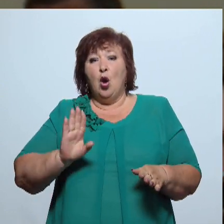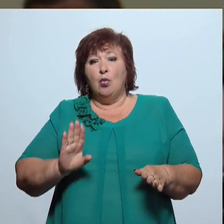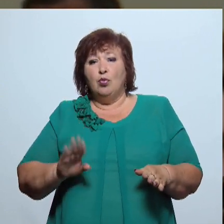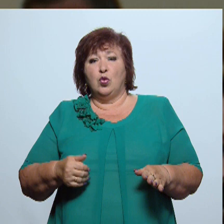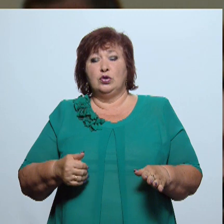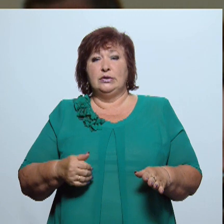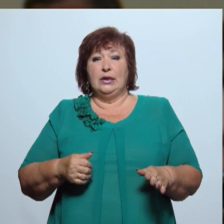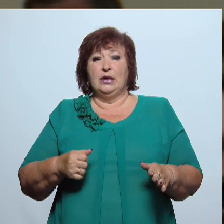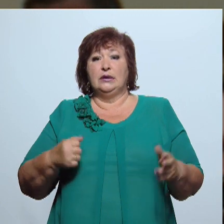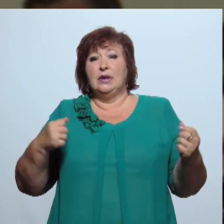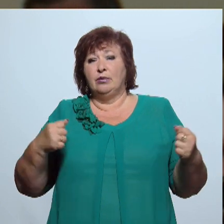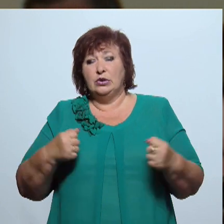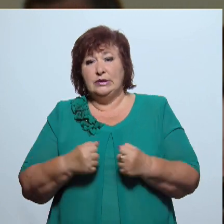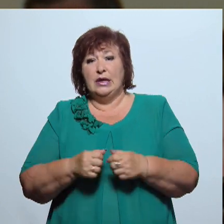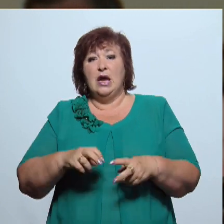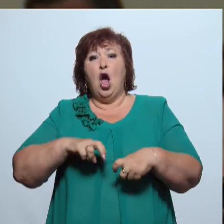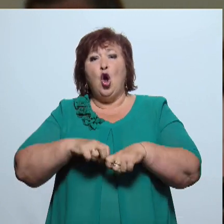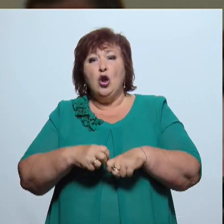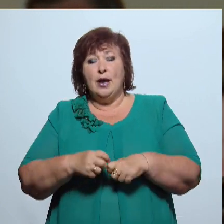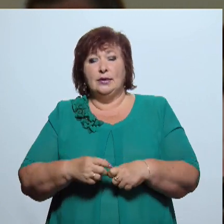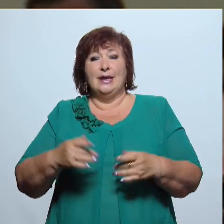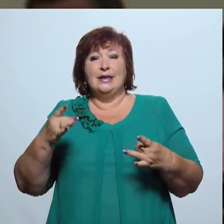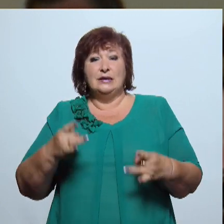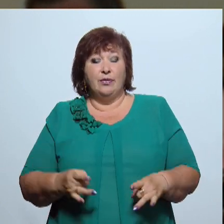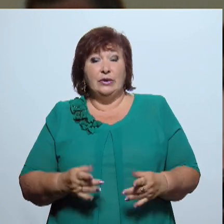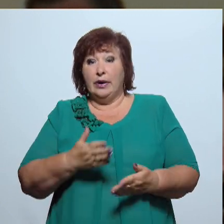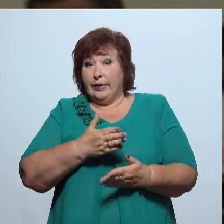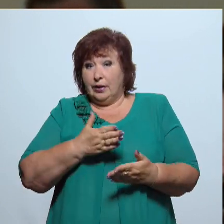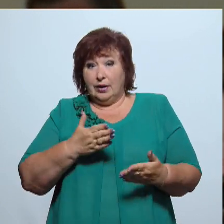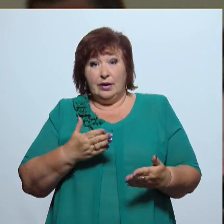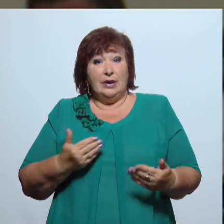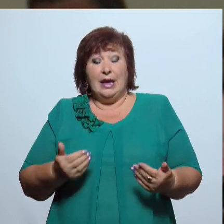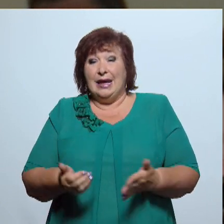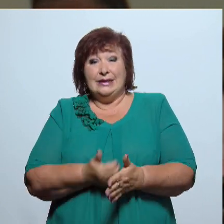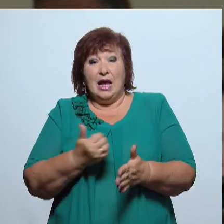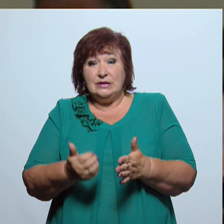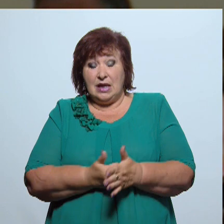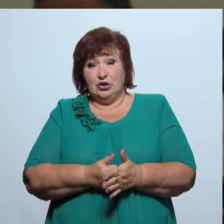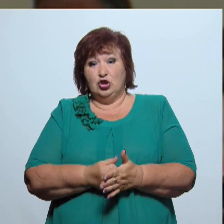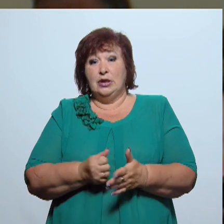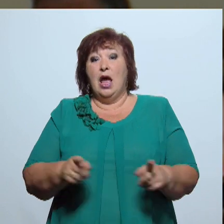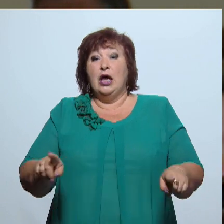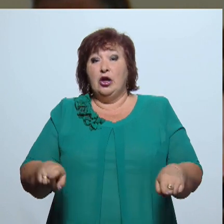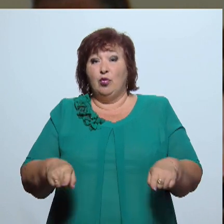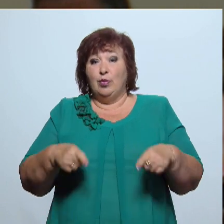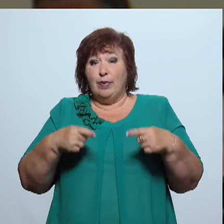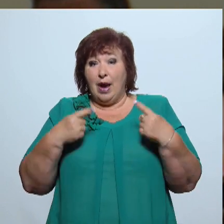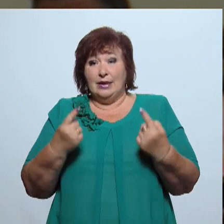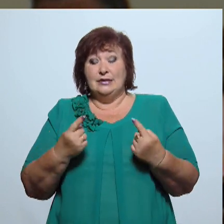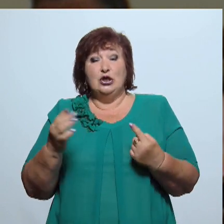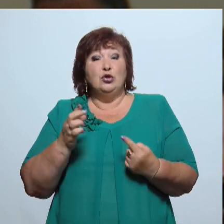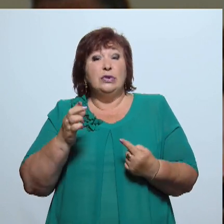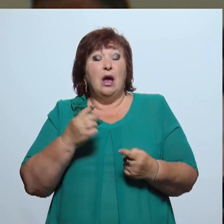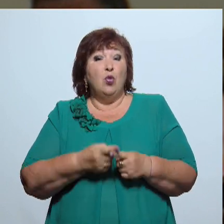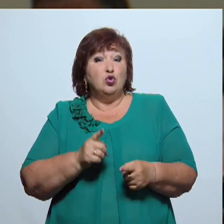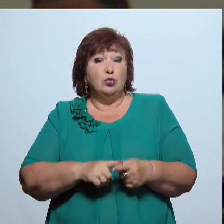сейчас очень много эндопротезированных суставов, коленных, тазобедренных, и нет достаточно хорошей реабилитации для их восстановления. Потому что,